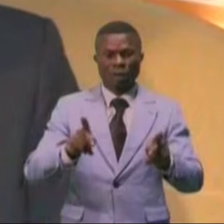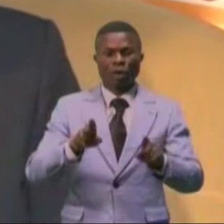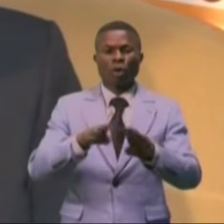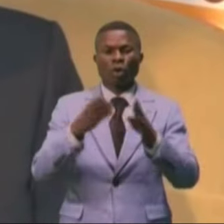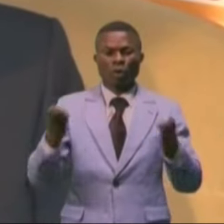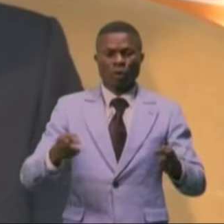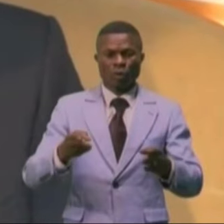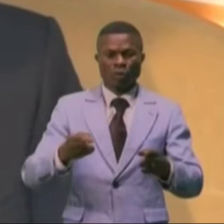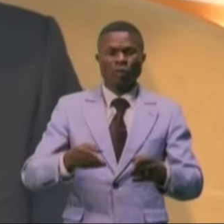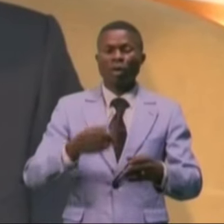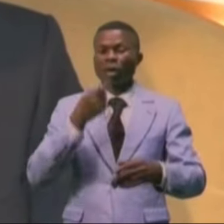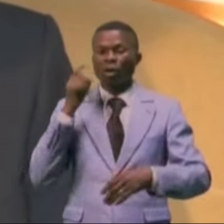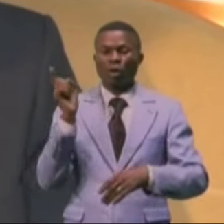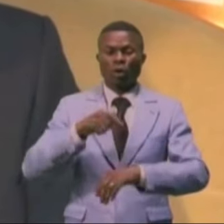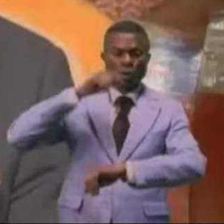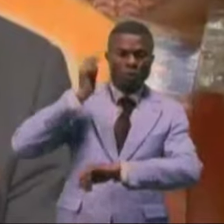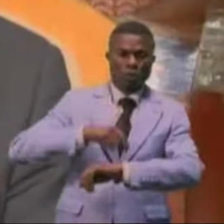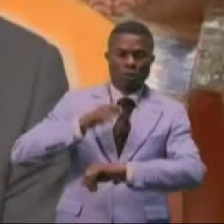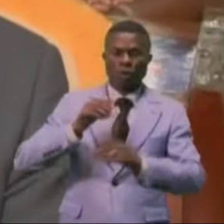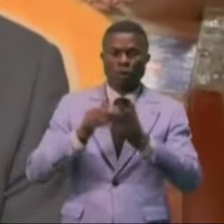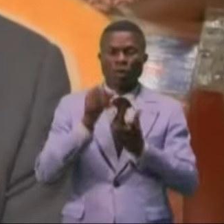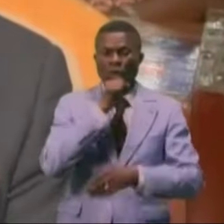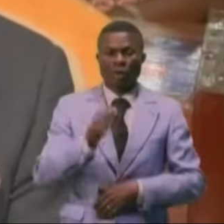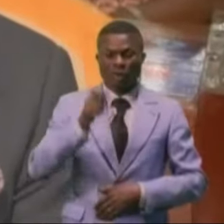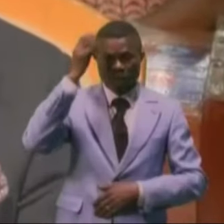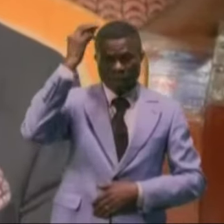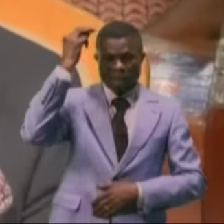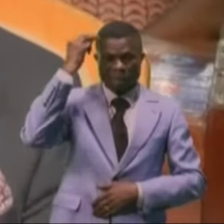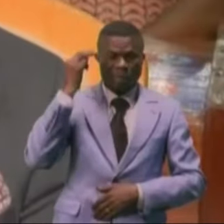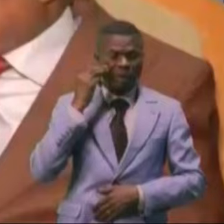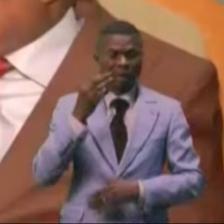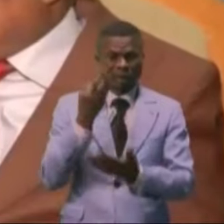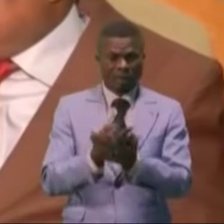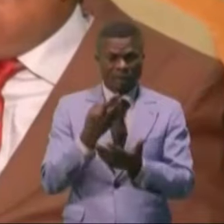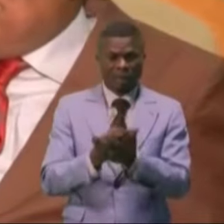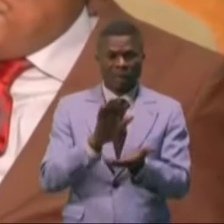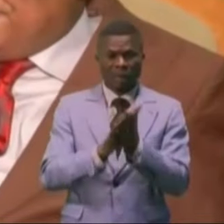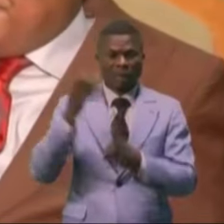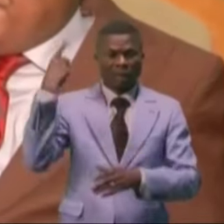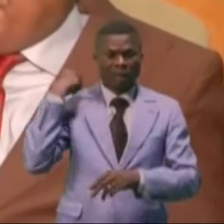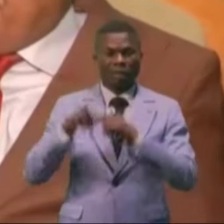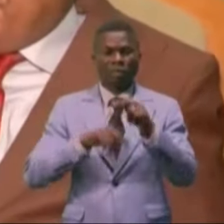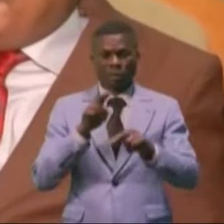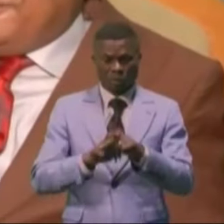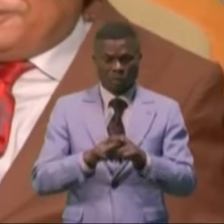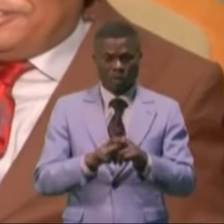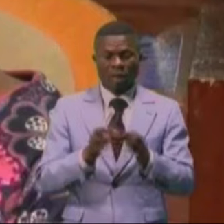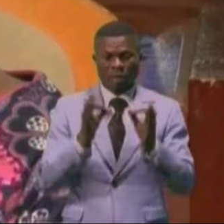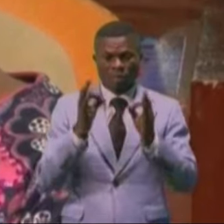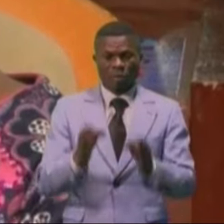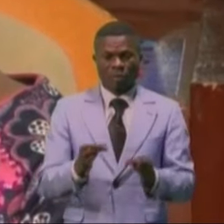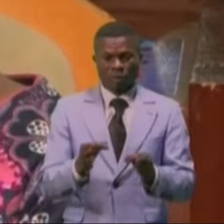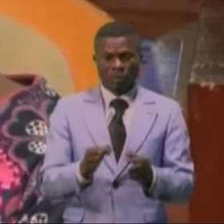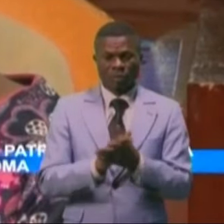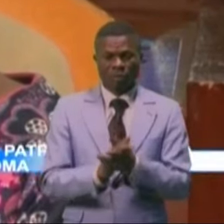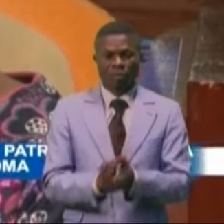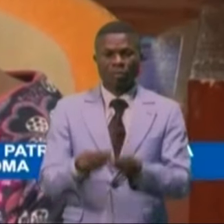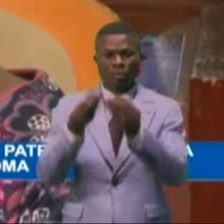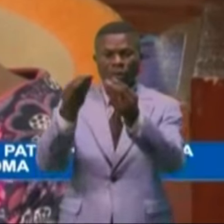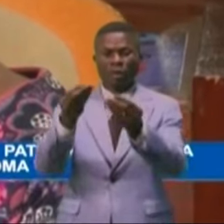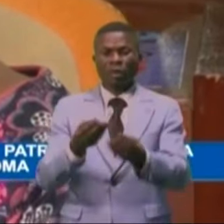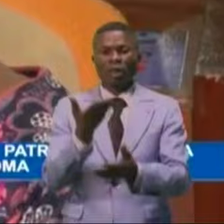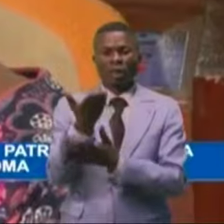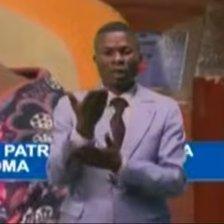d'une instruction judiciaire contre l'ancien ministre des Finances, aujourd'hui député national. Par contre, elle n'a pas adhéré à la demande